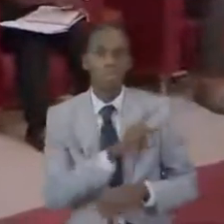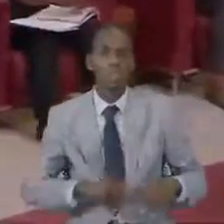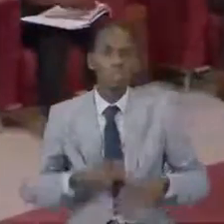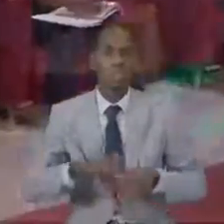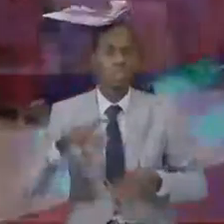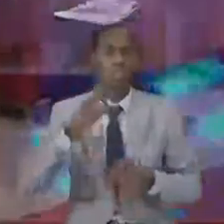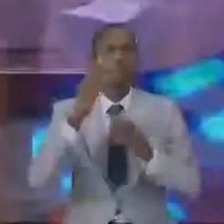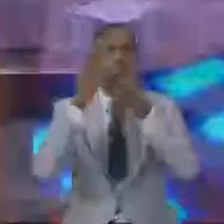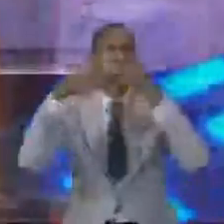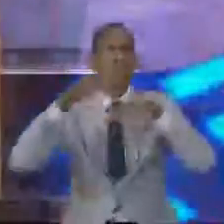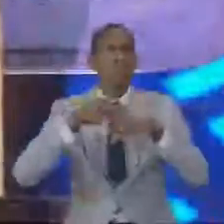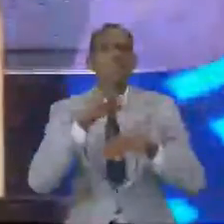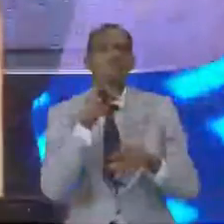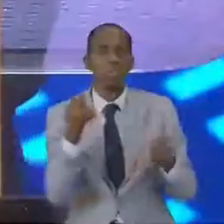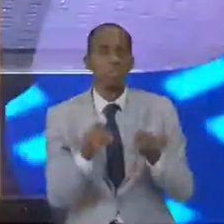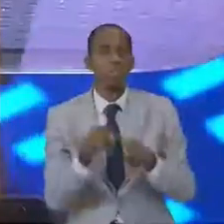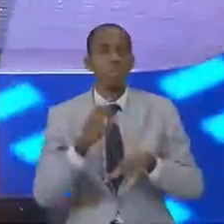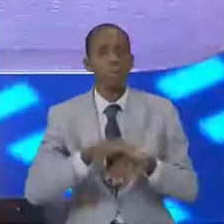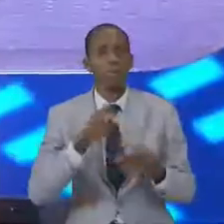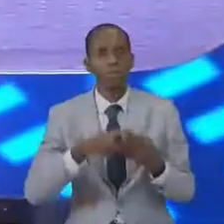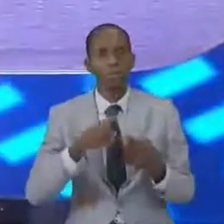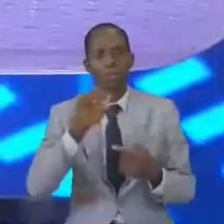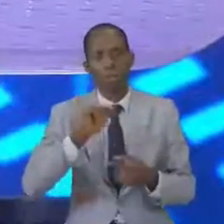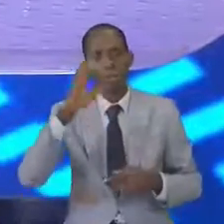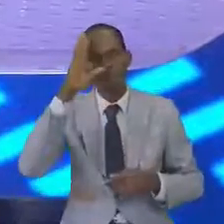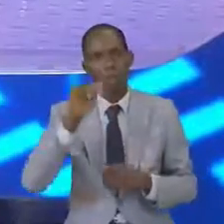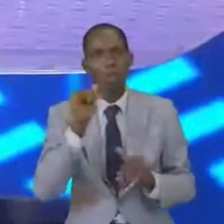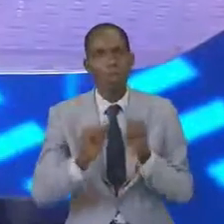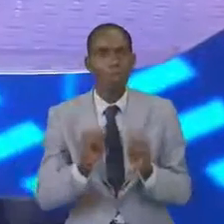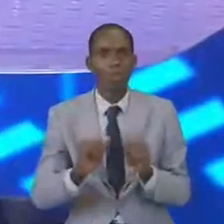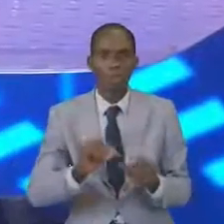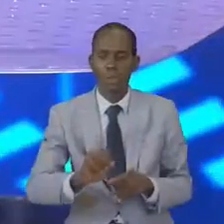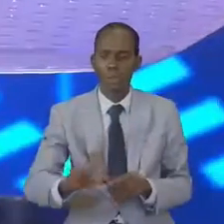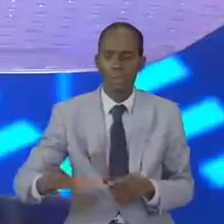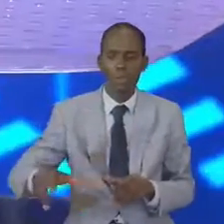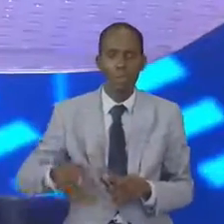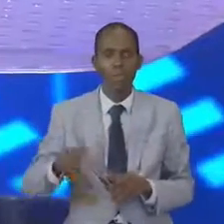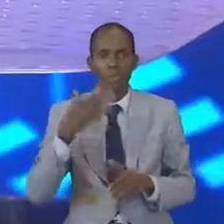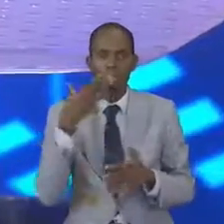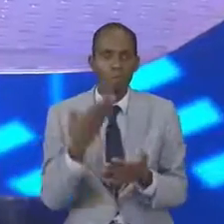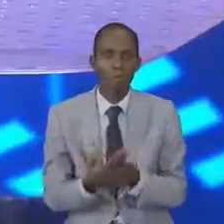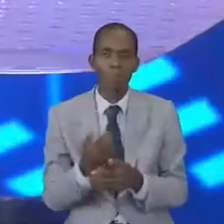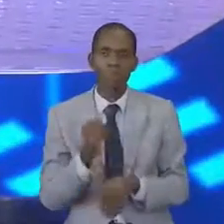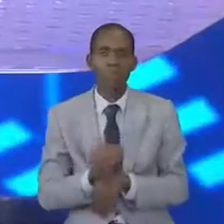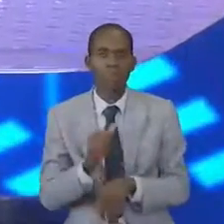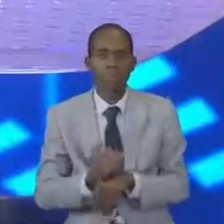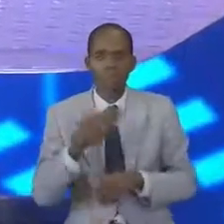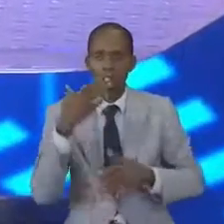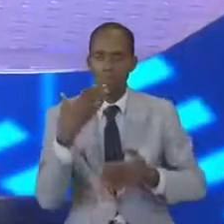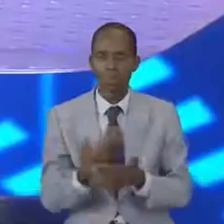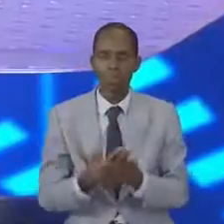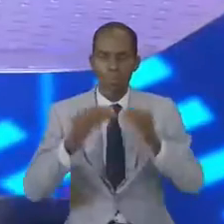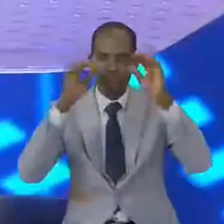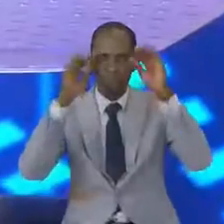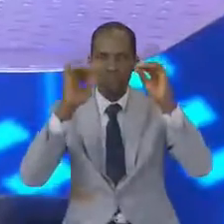verset 24 il est proposa une autre parabole dit le royaume des cieux est semblable à un homme qui a semé une bonne semence